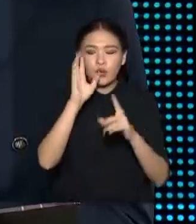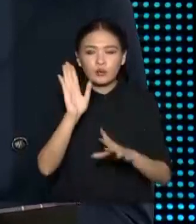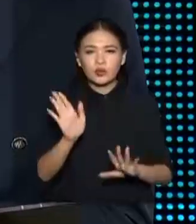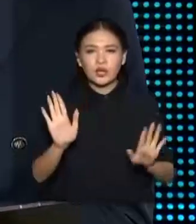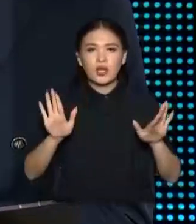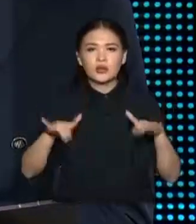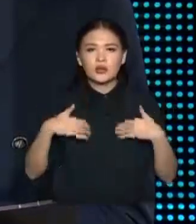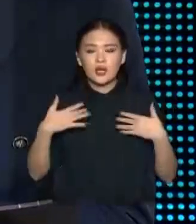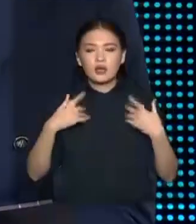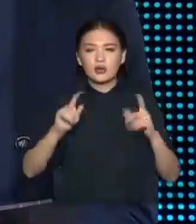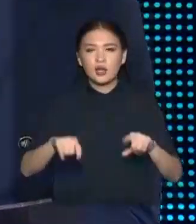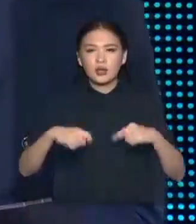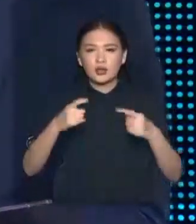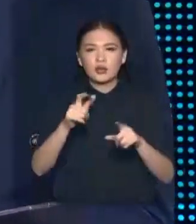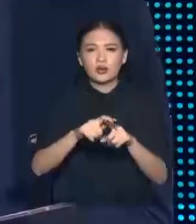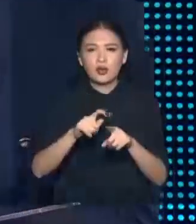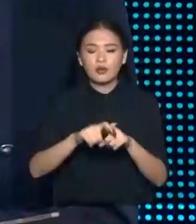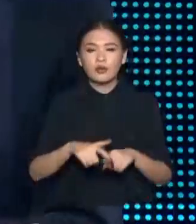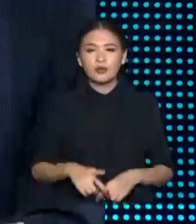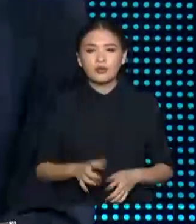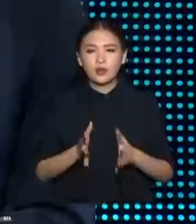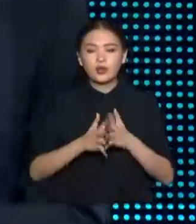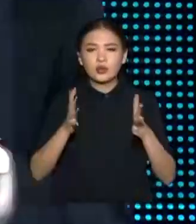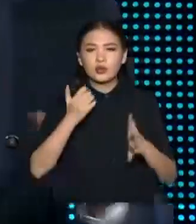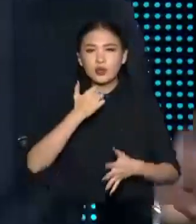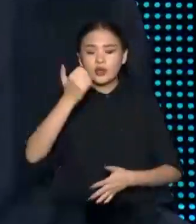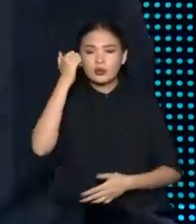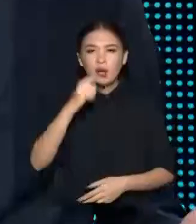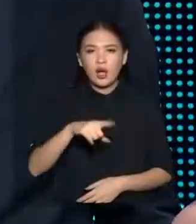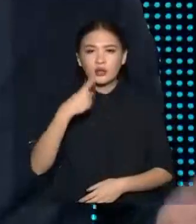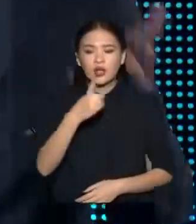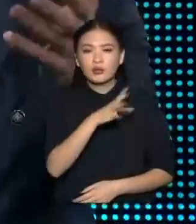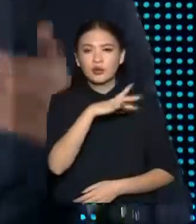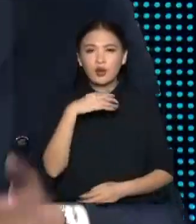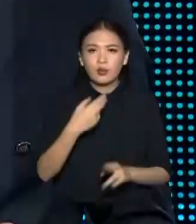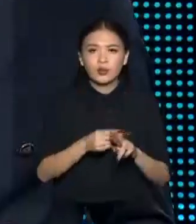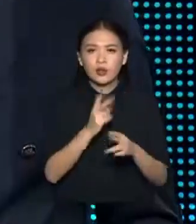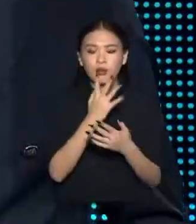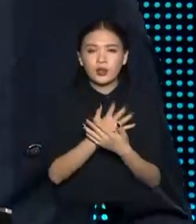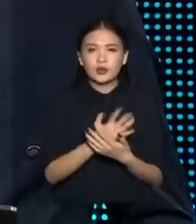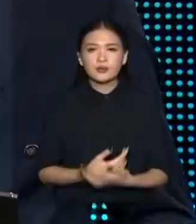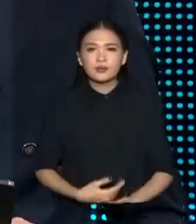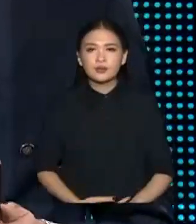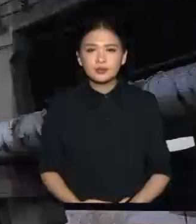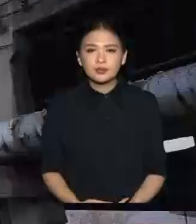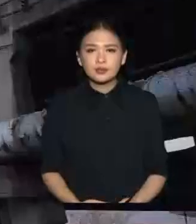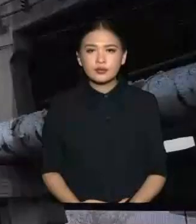Ануар, приветствую и передаю тебе слово. Көп рахмет, ардақ, я айтарымыз көп, әуелі аңдатпа.